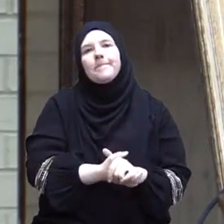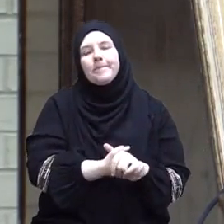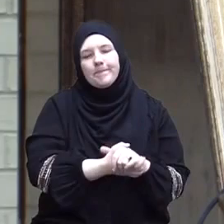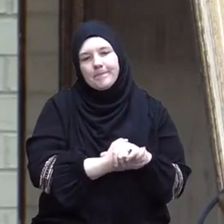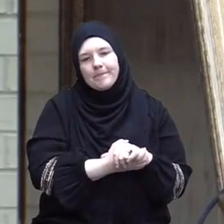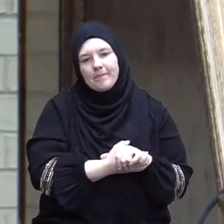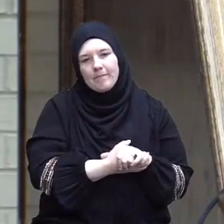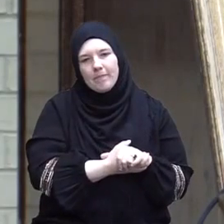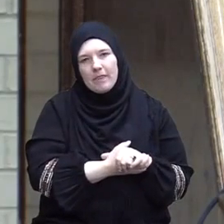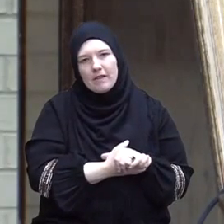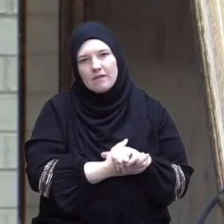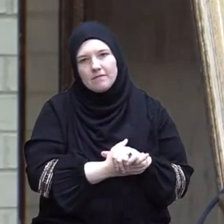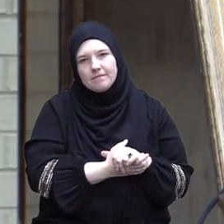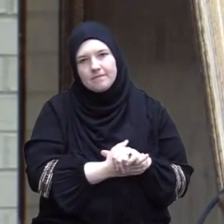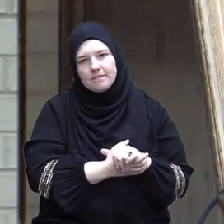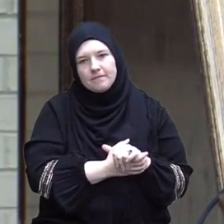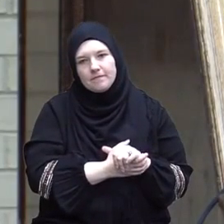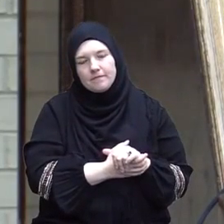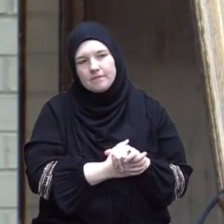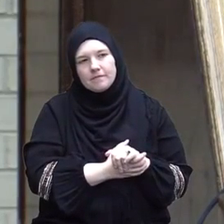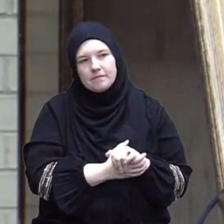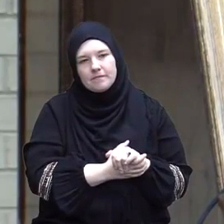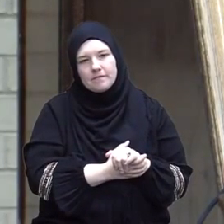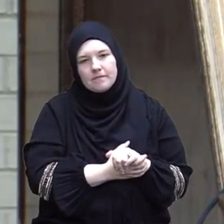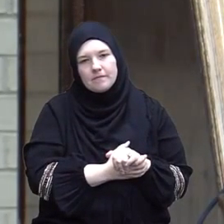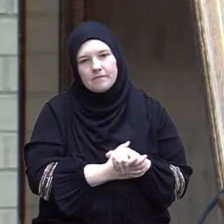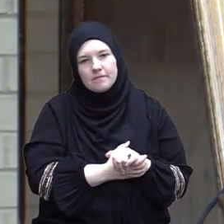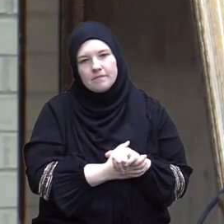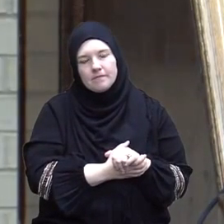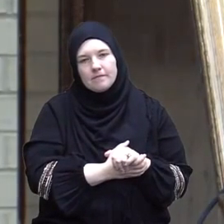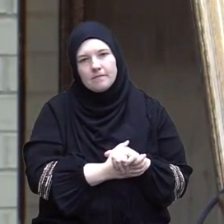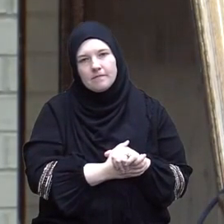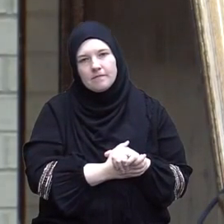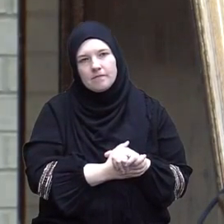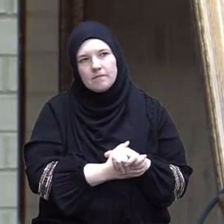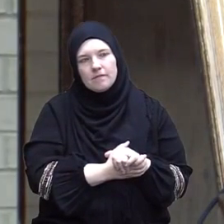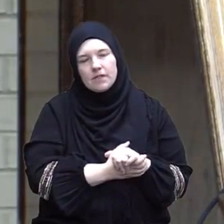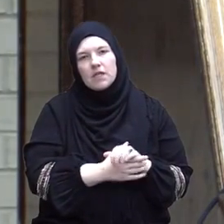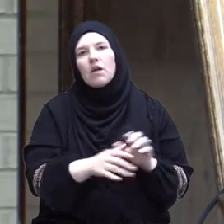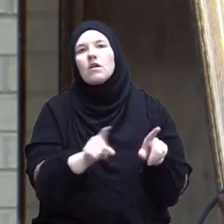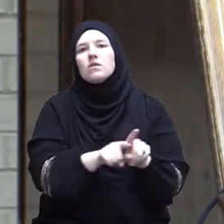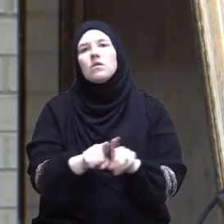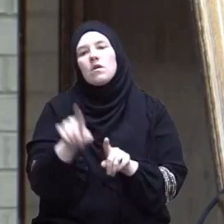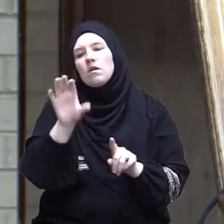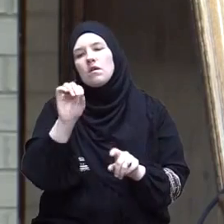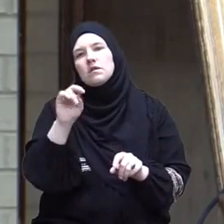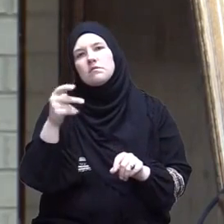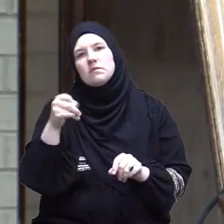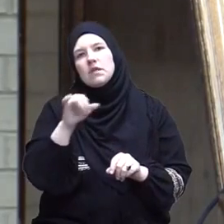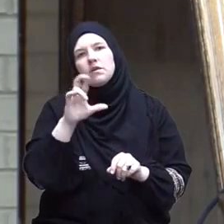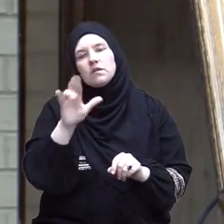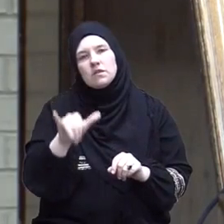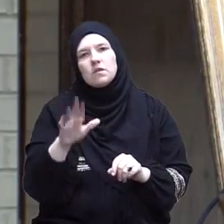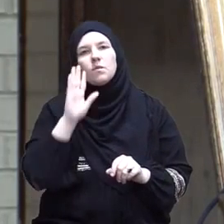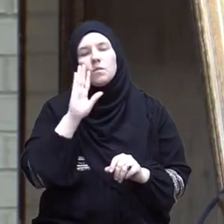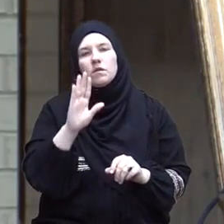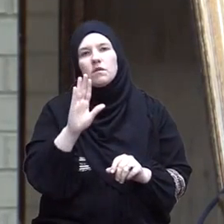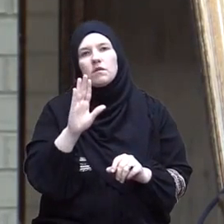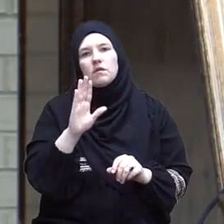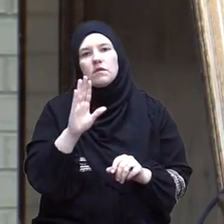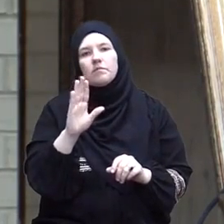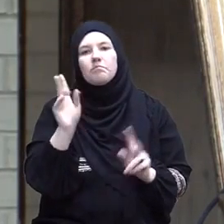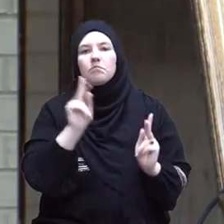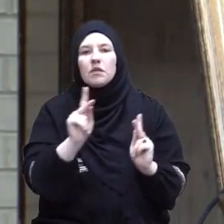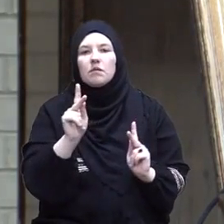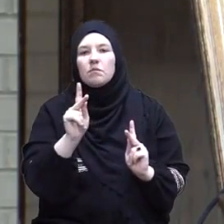السَّيِّئُ إِلَّا بِأَهْلِهِ. Evil conspiracies only would siege the people